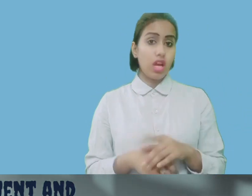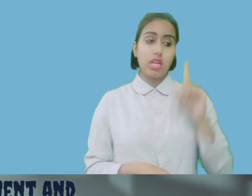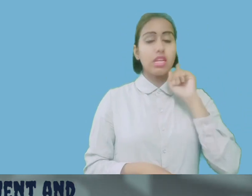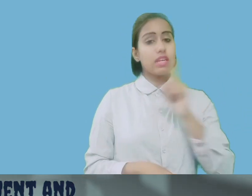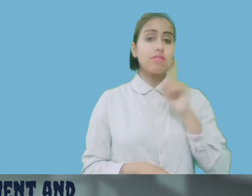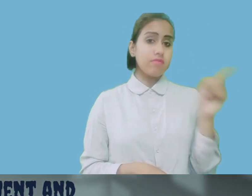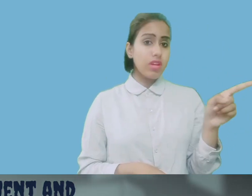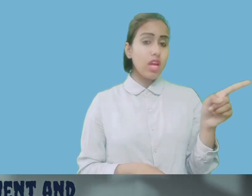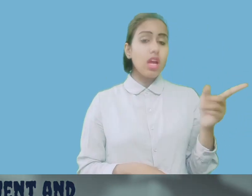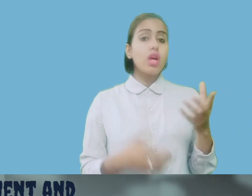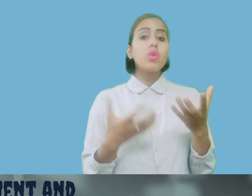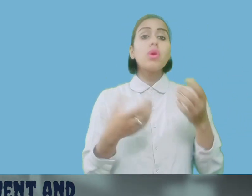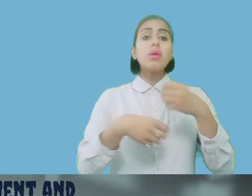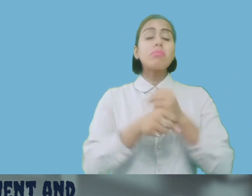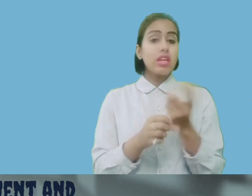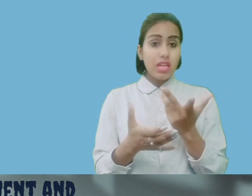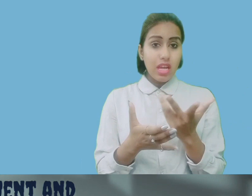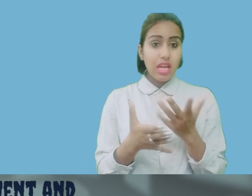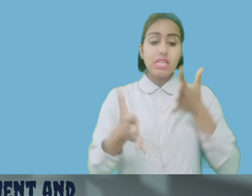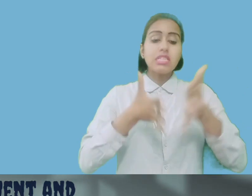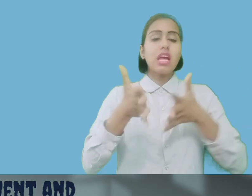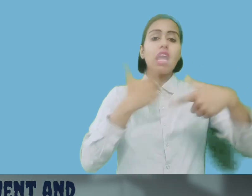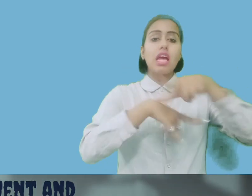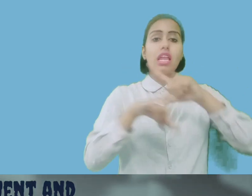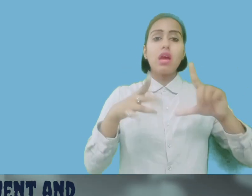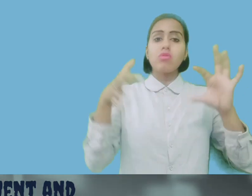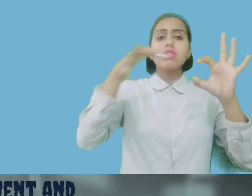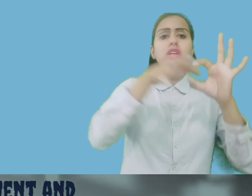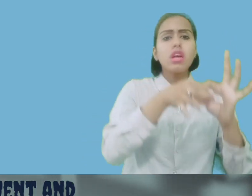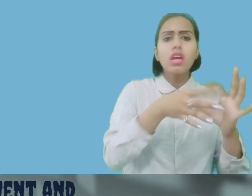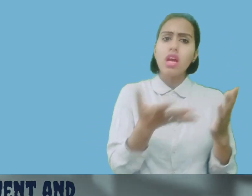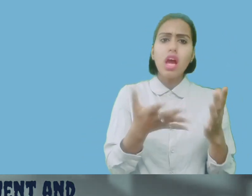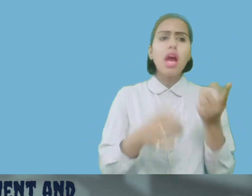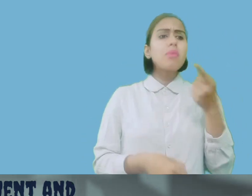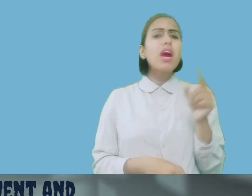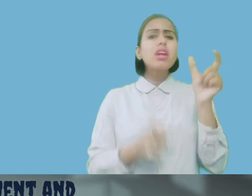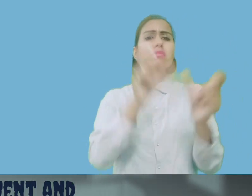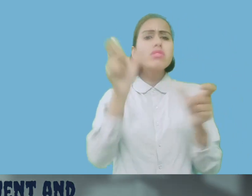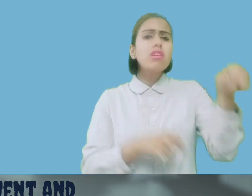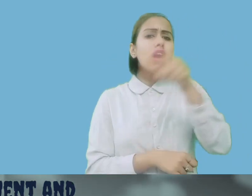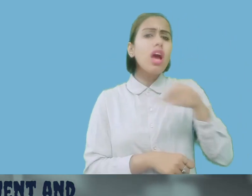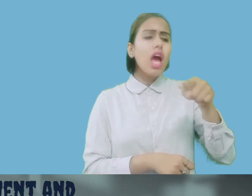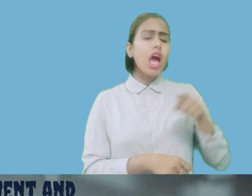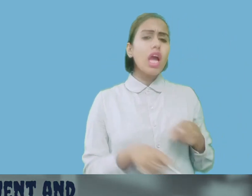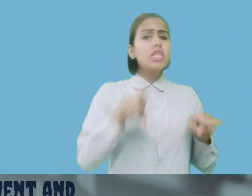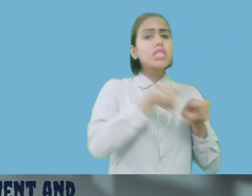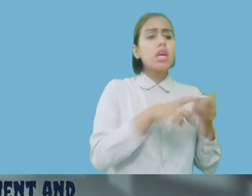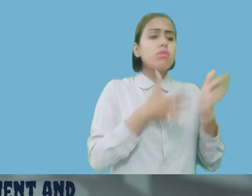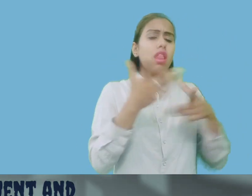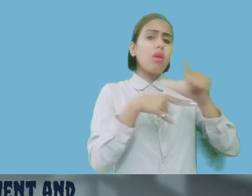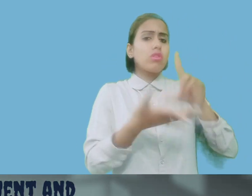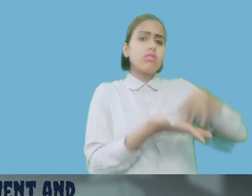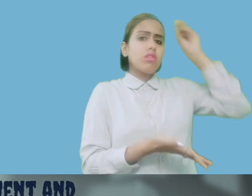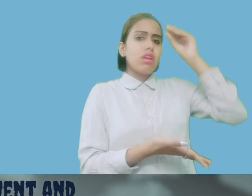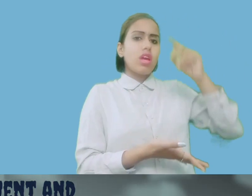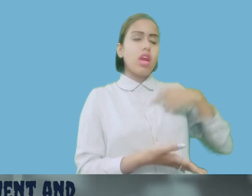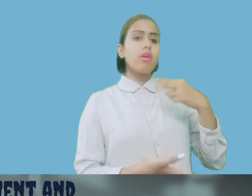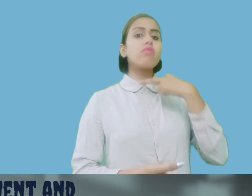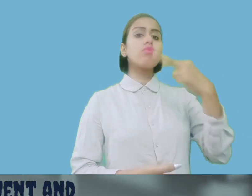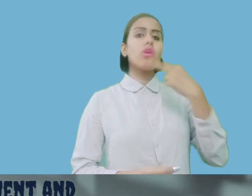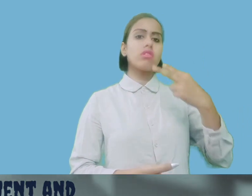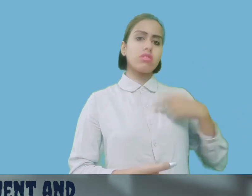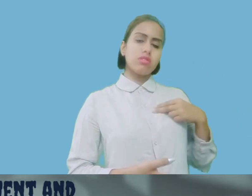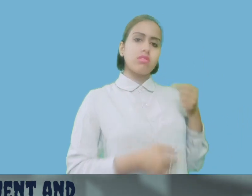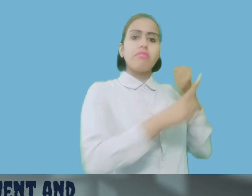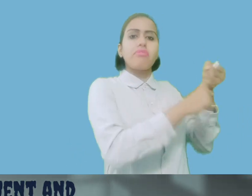से अपने बेसिक कम्युनिकेशन कर सकते हैं। दूसरे महीने के कोर्स में आप एडवांस लेवल पे जा सकते हैं और तीसरे महीने में आप एक प्रोफेशनल सांकेतिक भाषा का